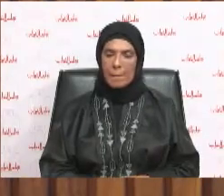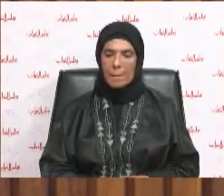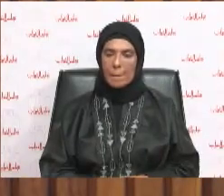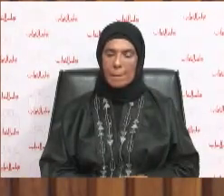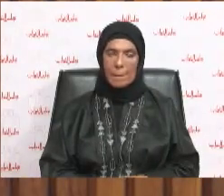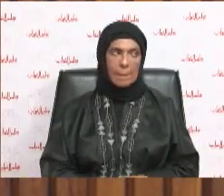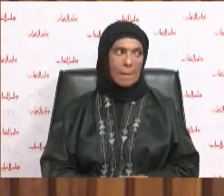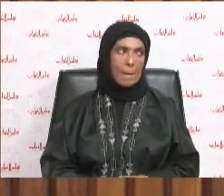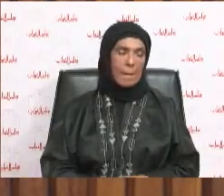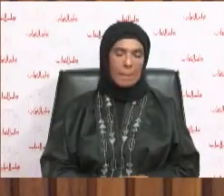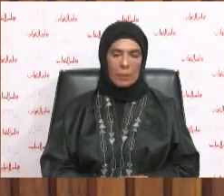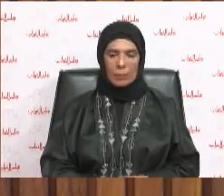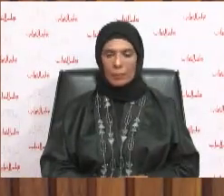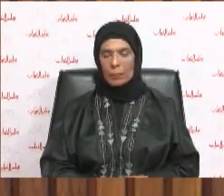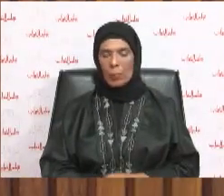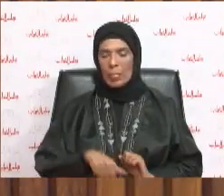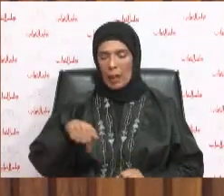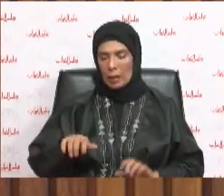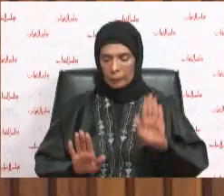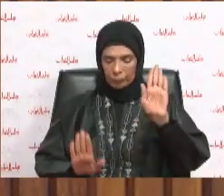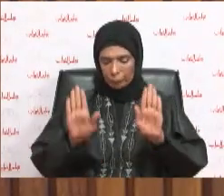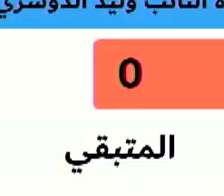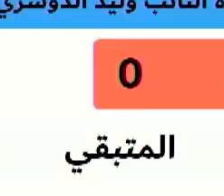هل يوافق المجلس على توصية اللجنة بشأن مسمى المشروع؟